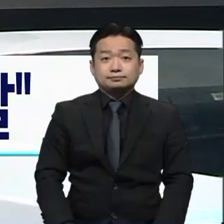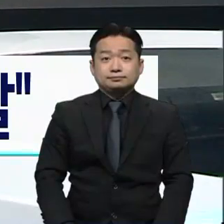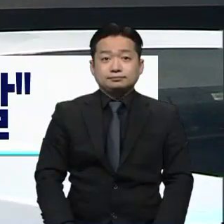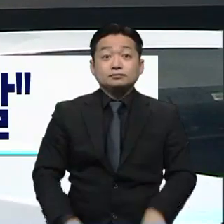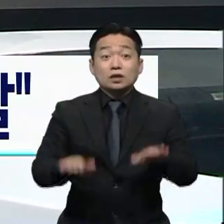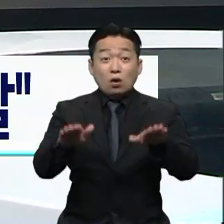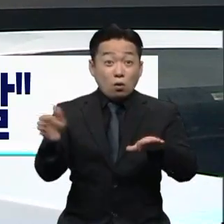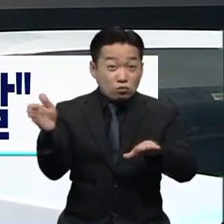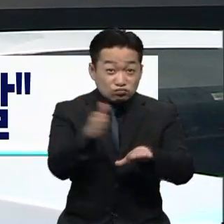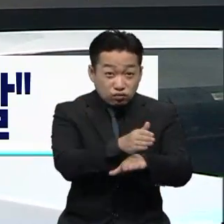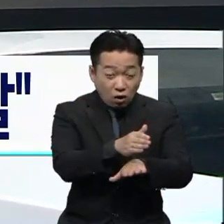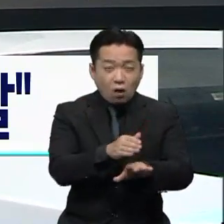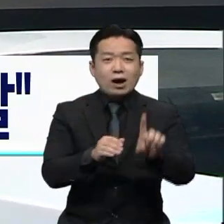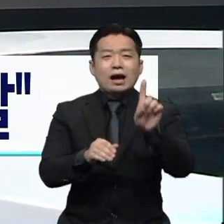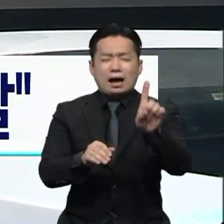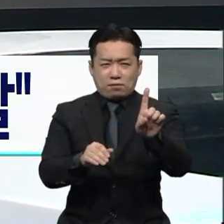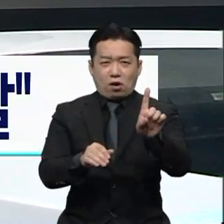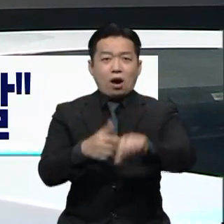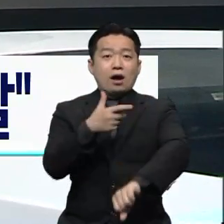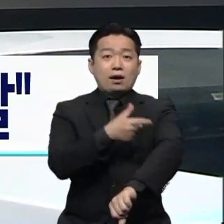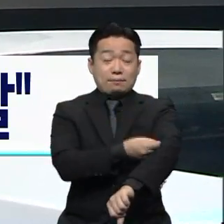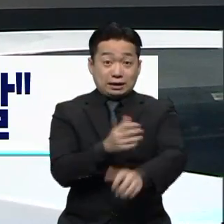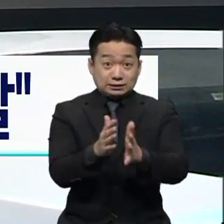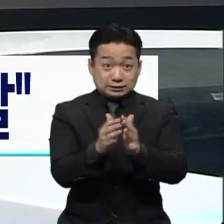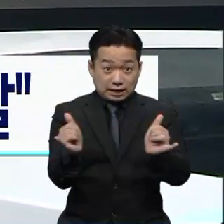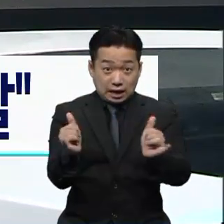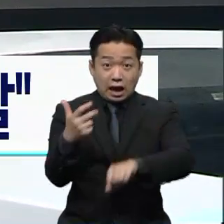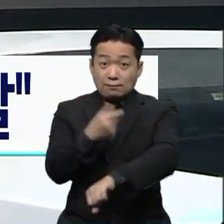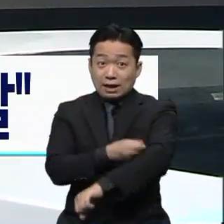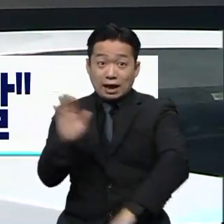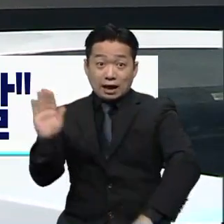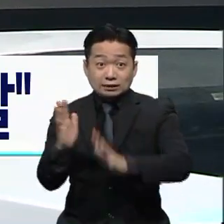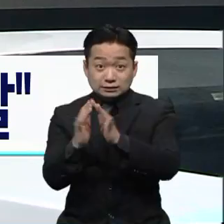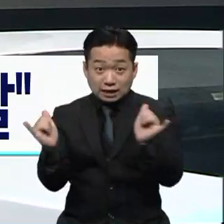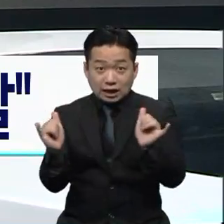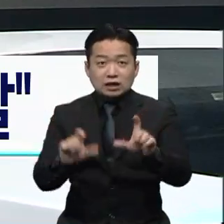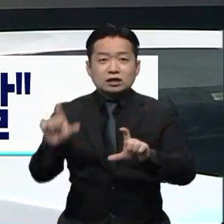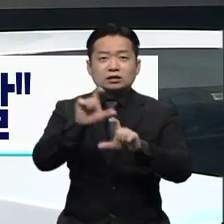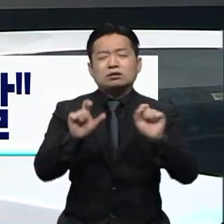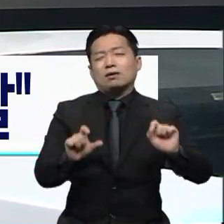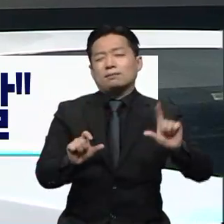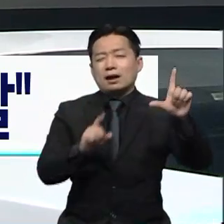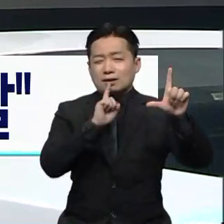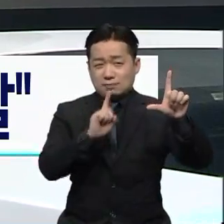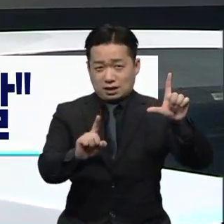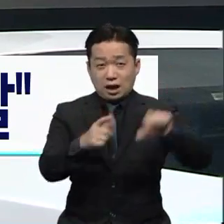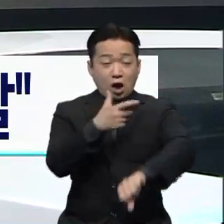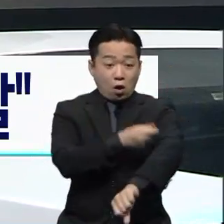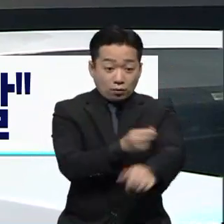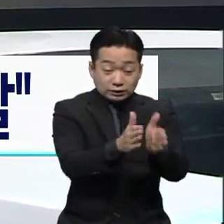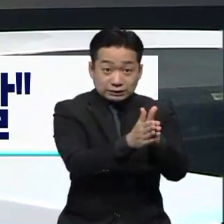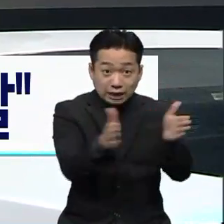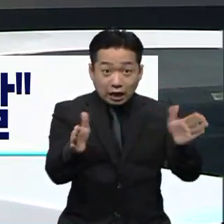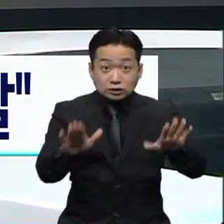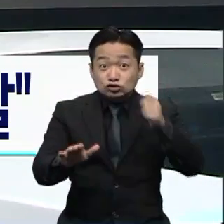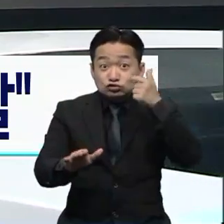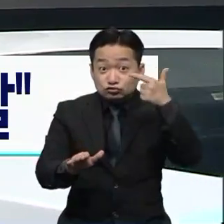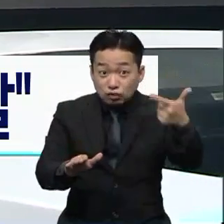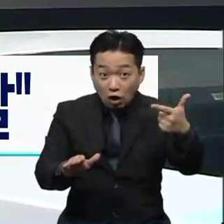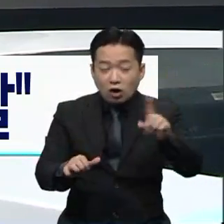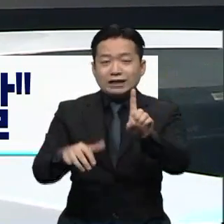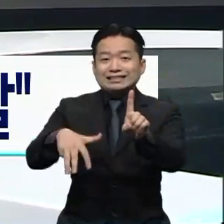그래도 오늘부턴 한 번이라도 백신을 맞은 사람이 맞지 않은 사람보다 더 마라 졌습니다 접종 시작 6개월 만에